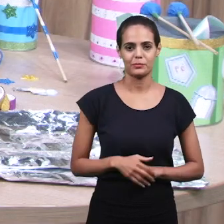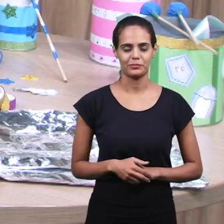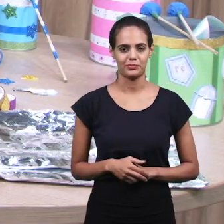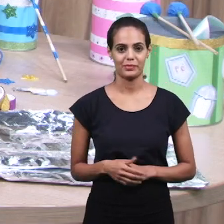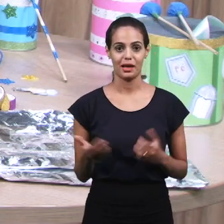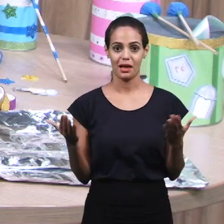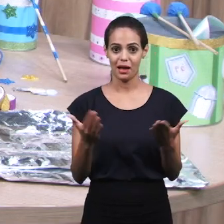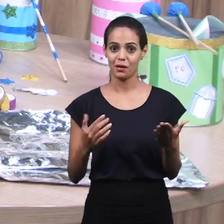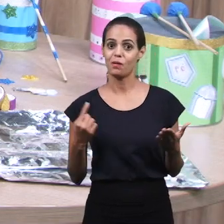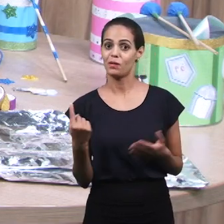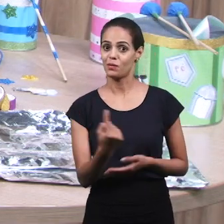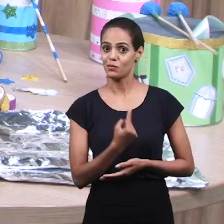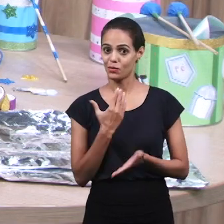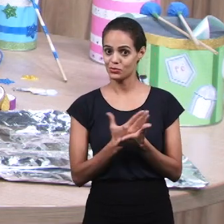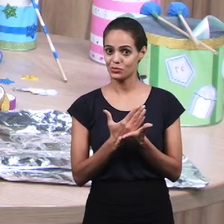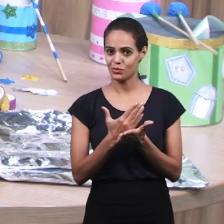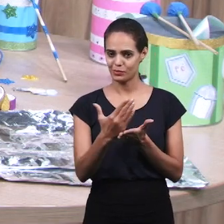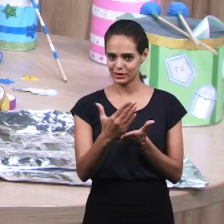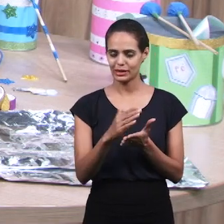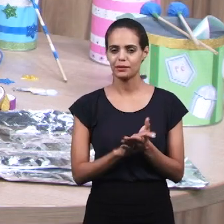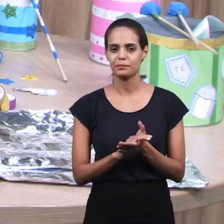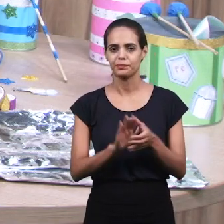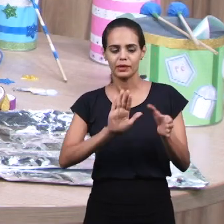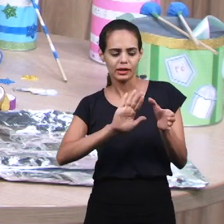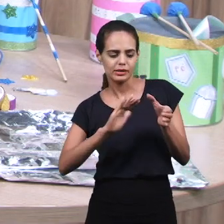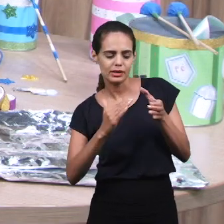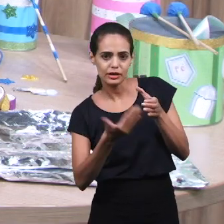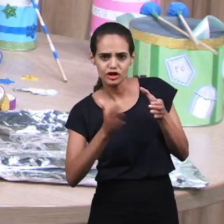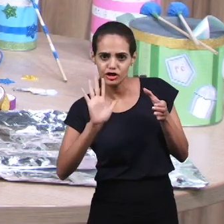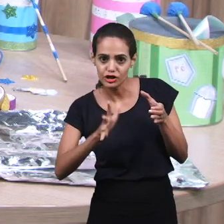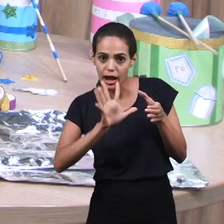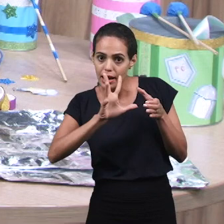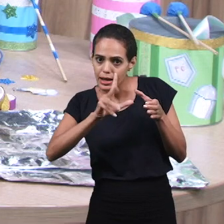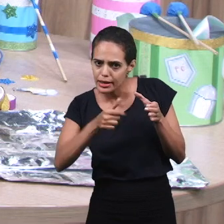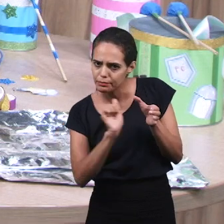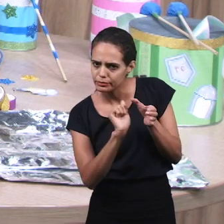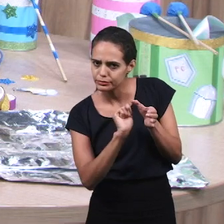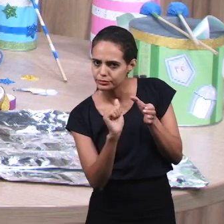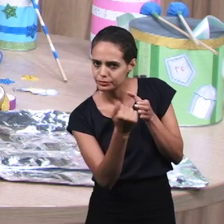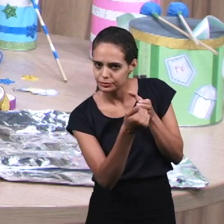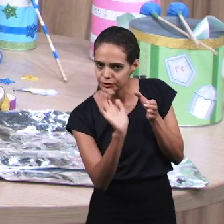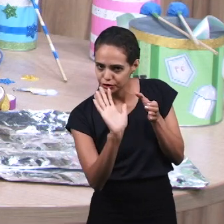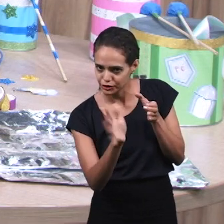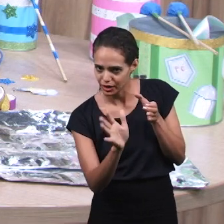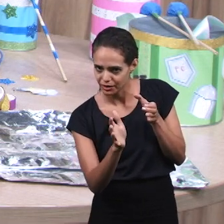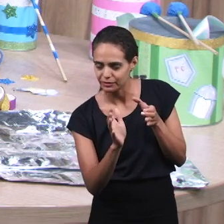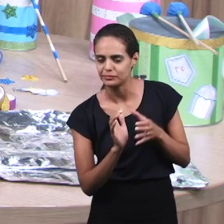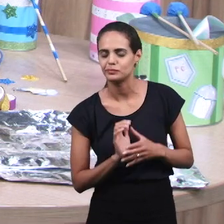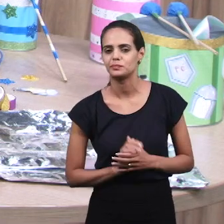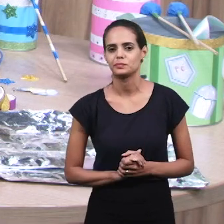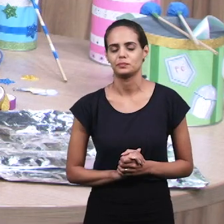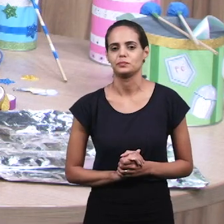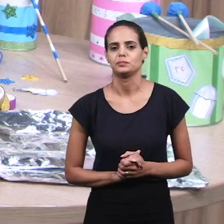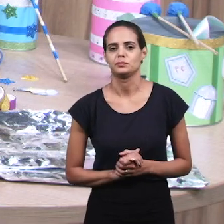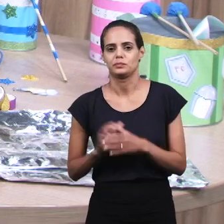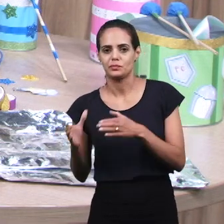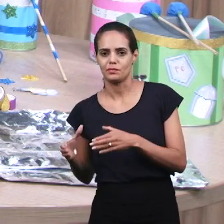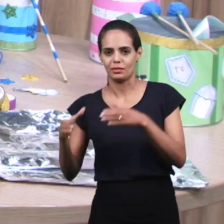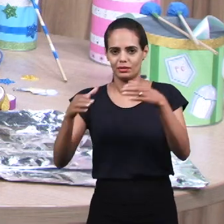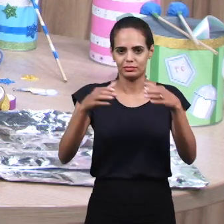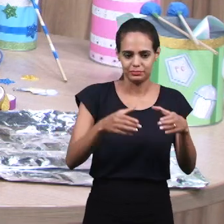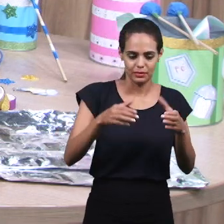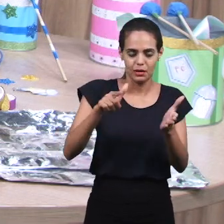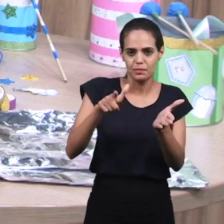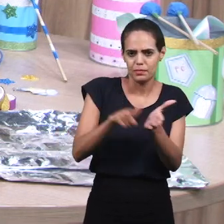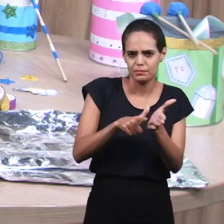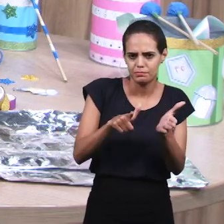Notre peau est déjà nettoyée. Nous allons faire d'abord. Nous allons passer